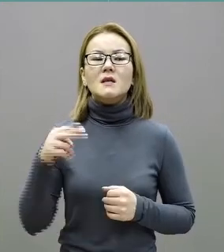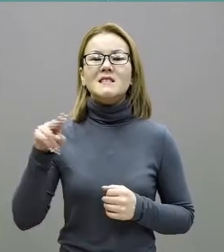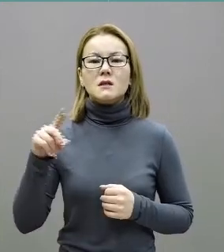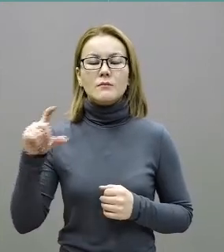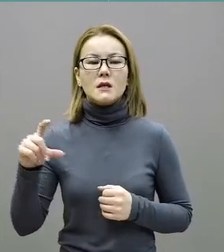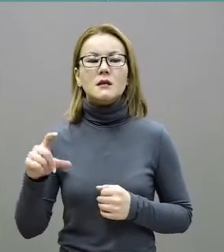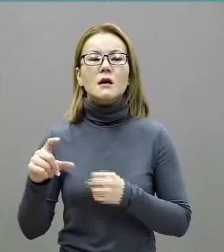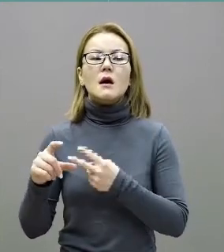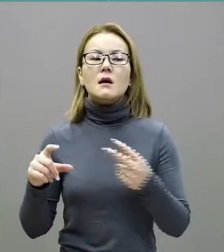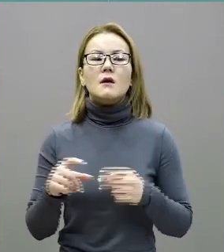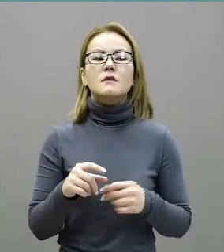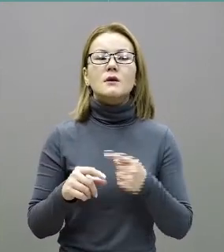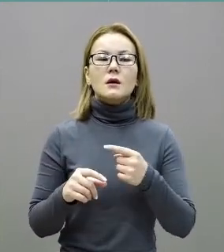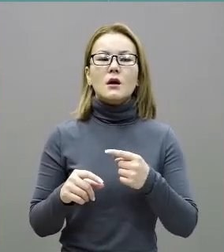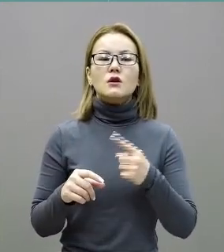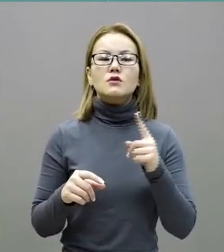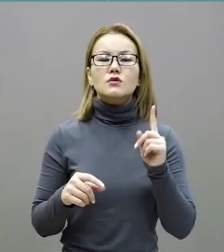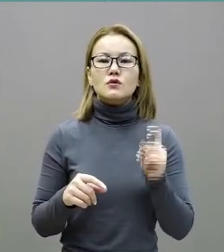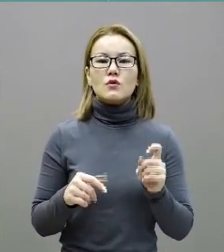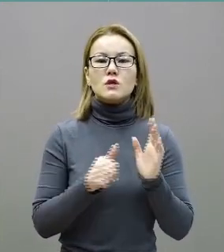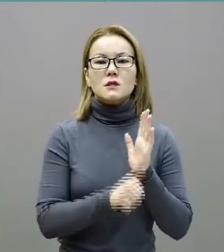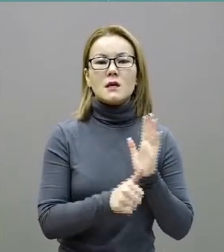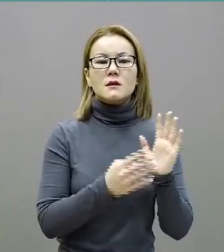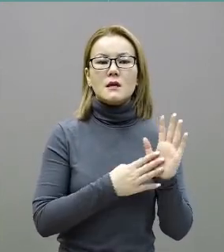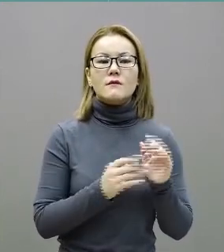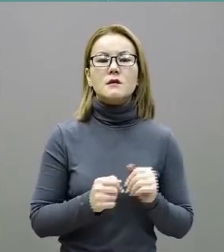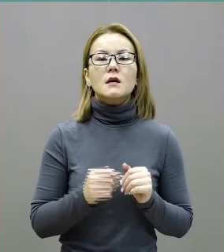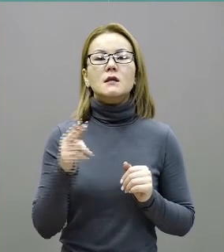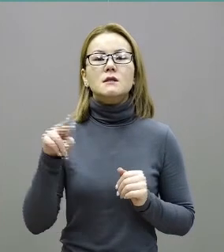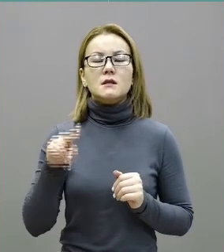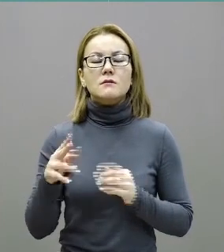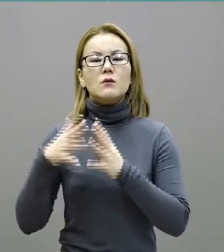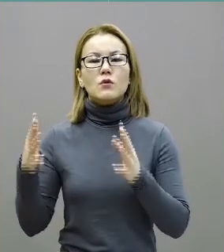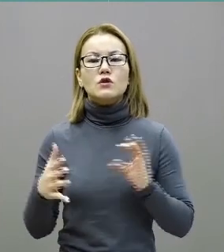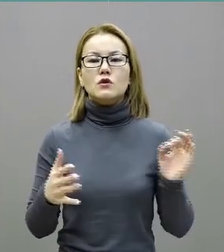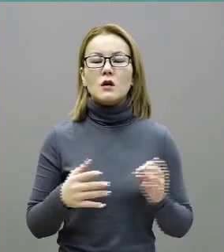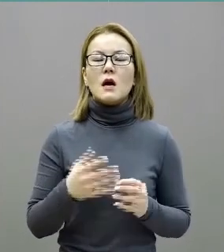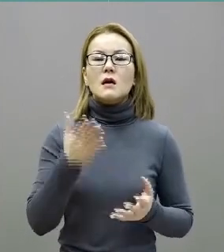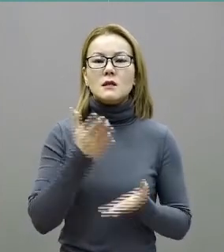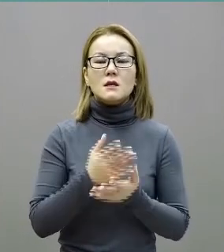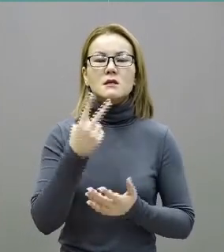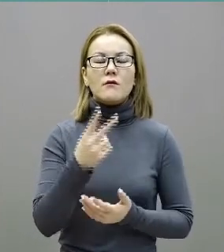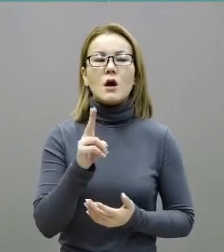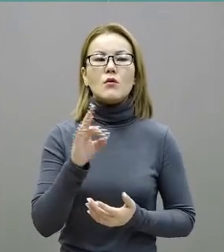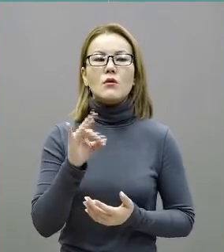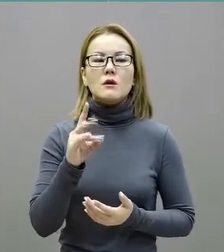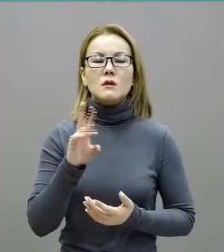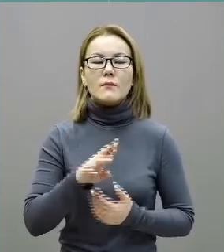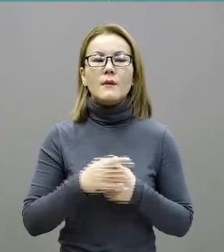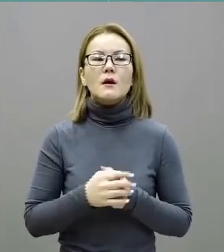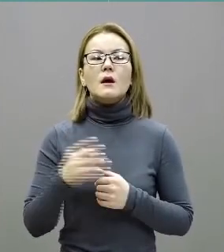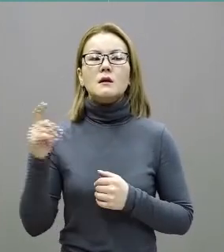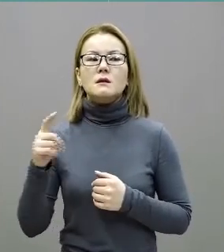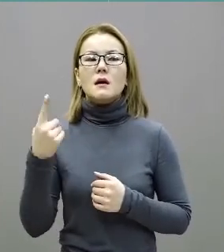дискриминант равен 169 дискриминант больше нуля и у нас должно быть два корня получим следующее